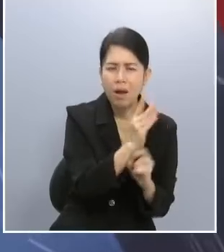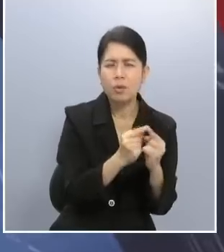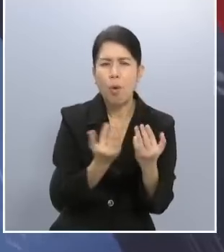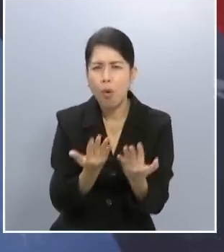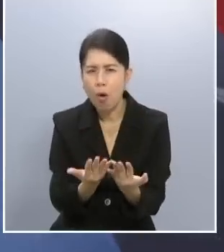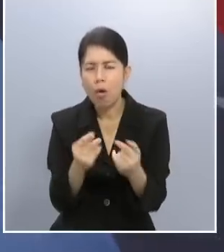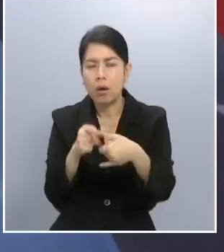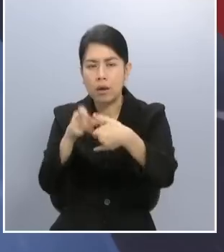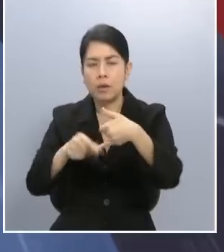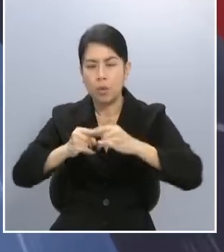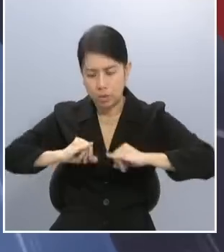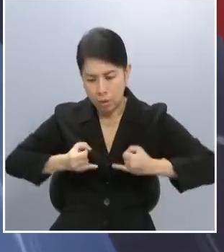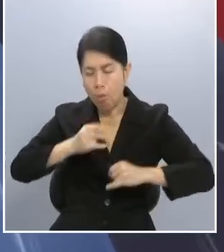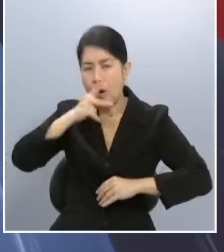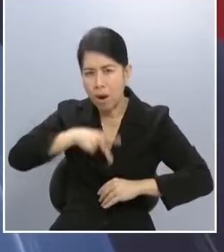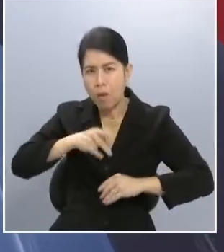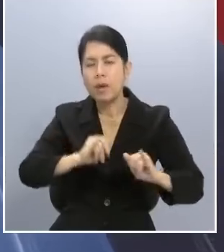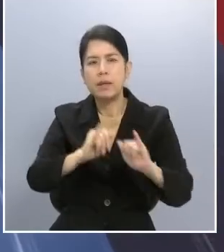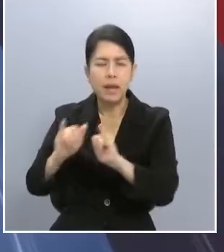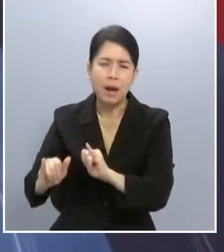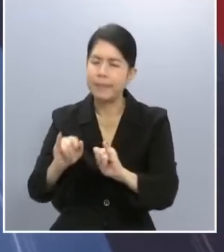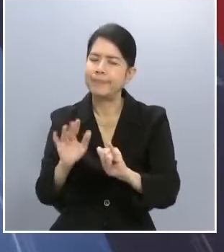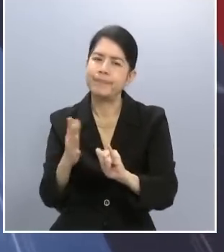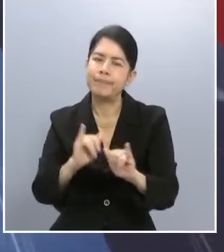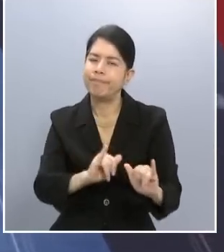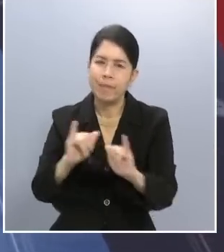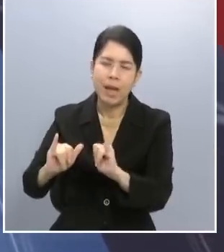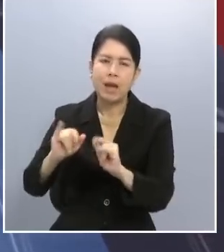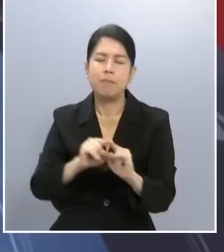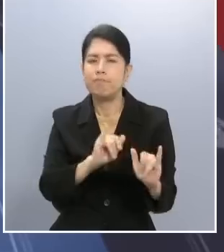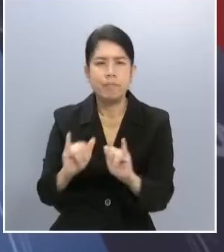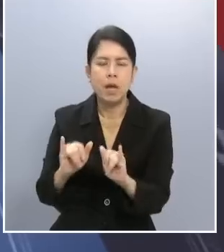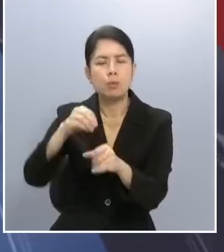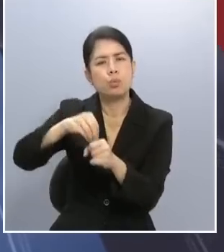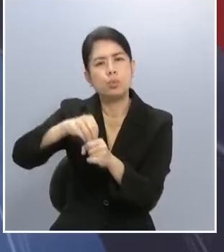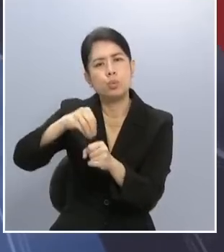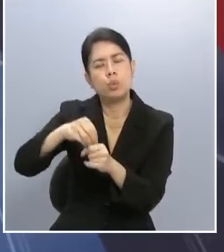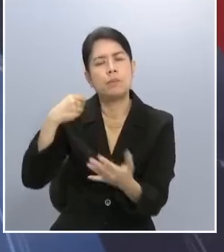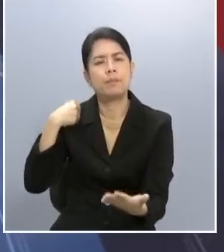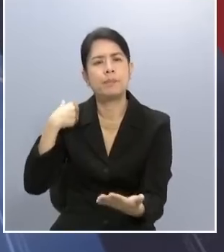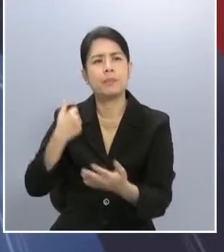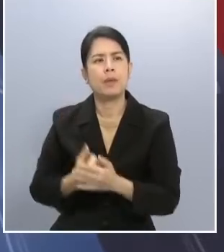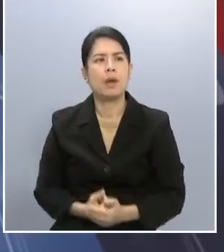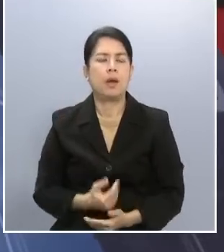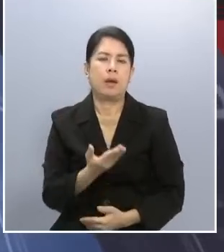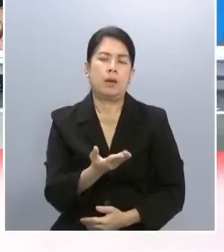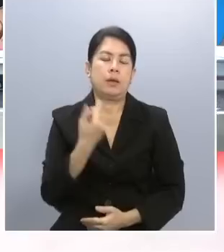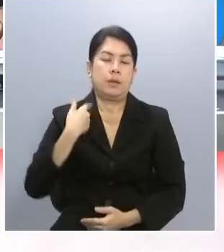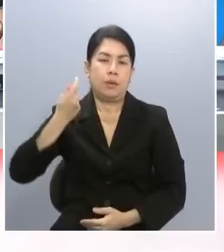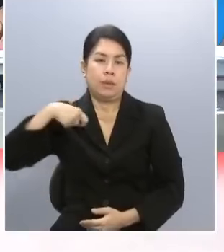ช่วยหน่อยผมมันก็ดีบอกว่าพี่ไปหาทนายเนี่ยฟ้องเองเถอะเพราะงานผมยุ่ง